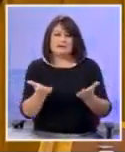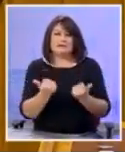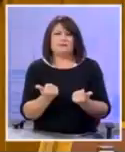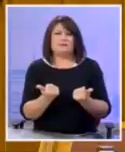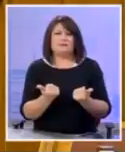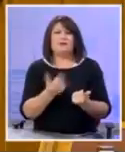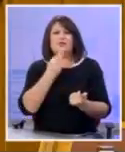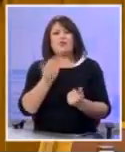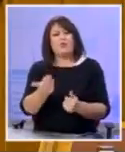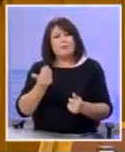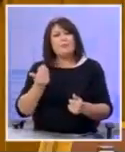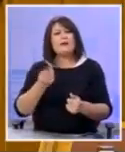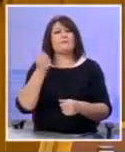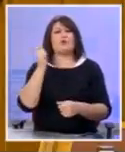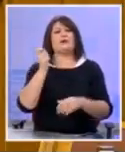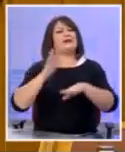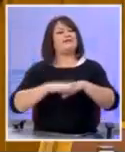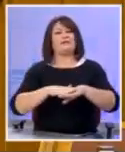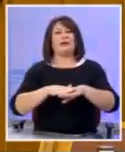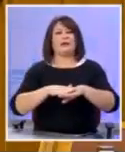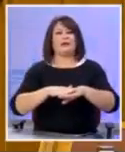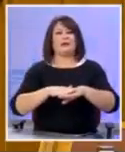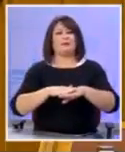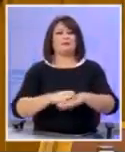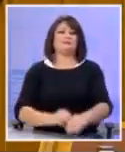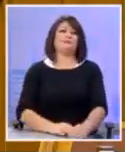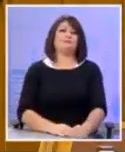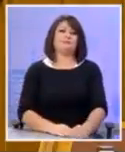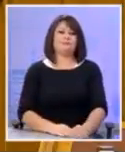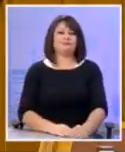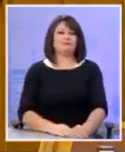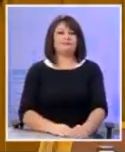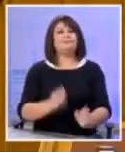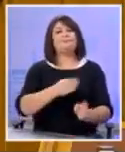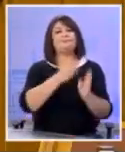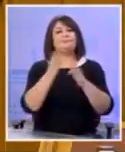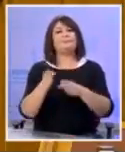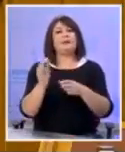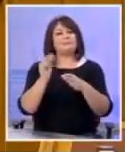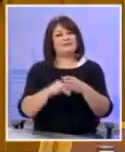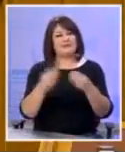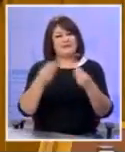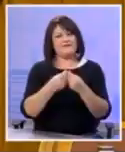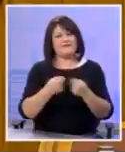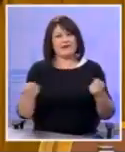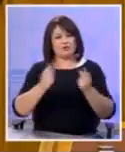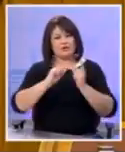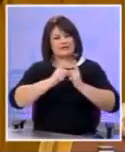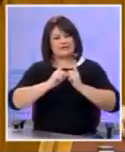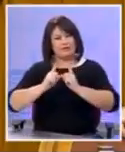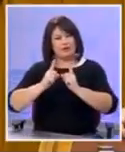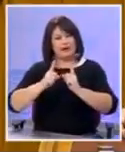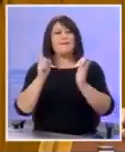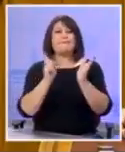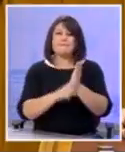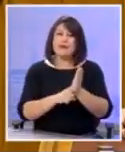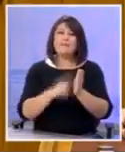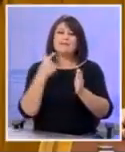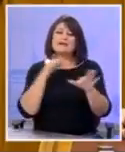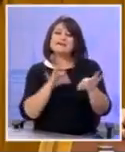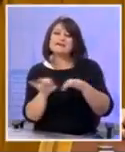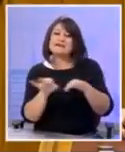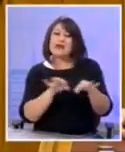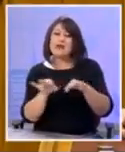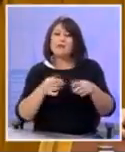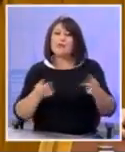των προηγούμενων πολιτικών, των προηγούμενων χρόνων. Παράλληλα με την ψήφιση και εφαρμογή των συμφωνηθέντων, θα πρέπει να σχεδιάσουμε